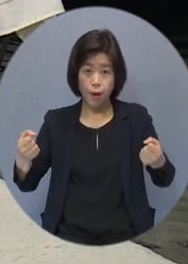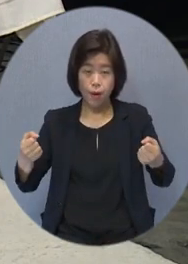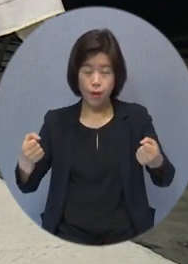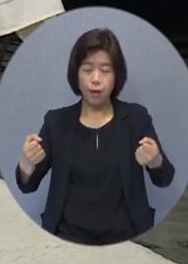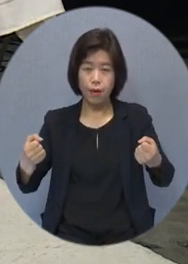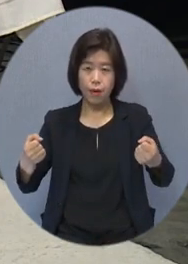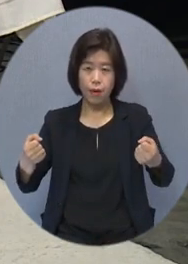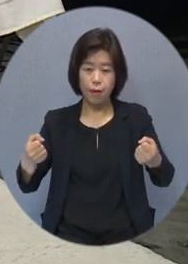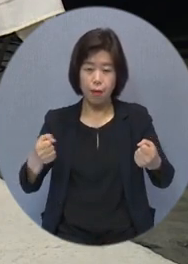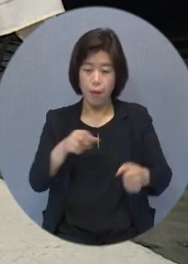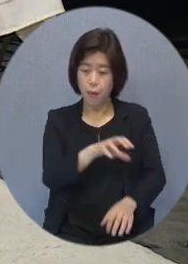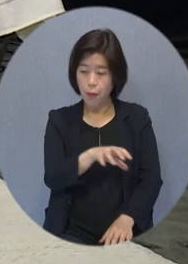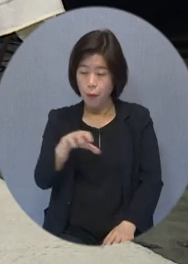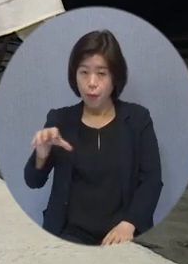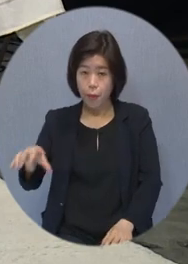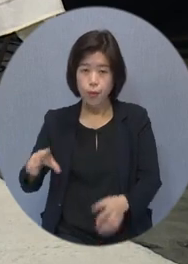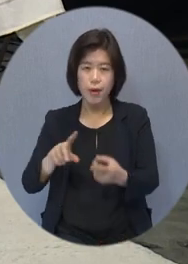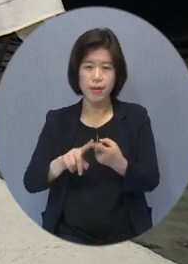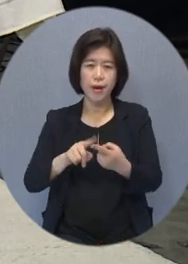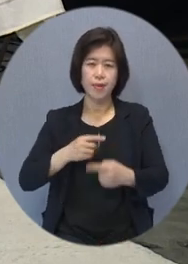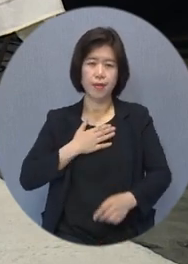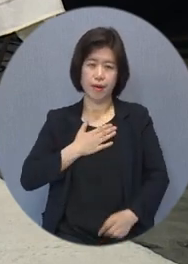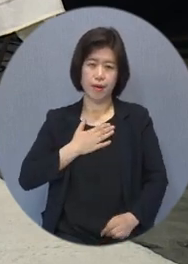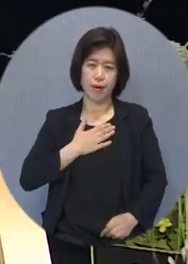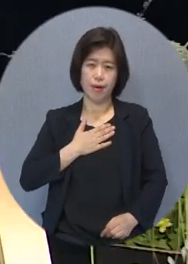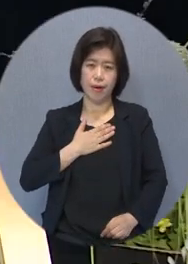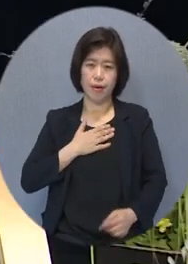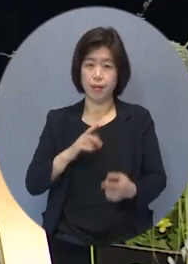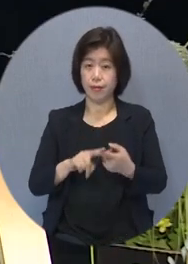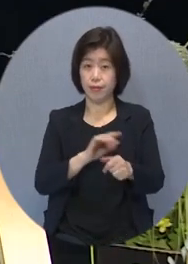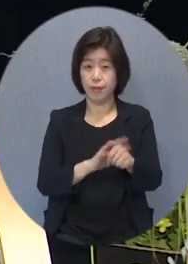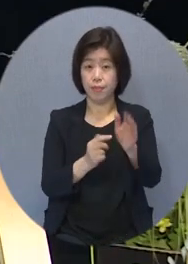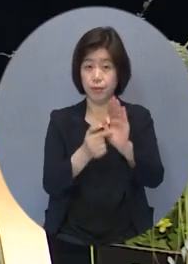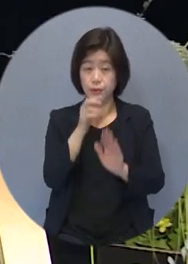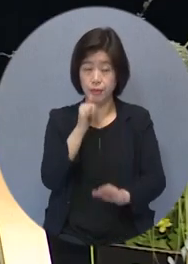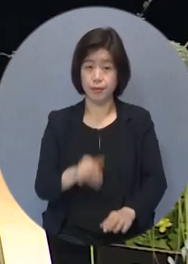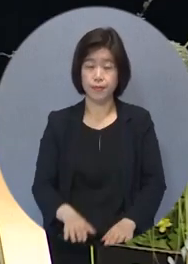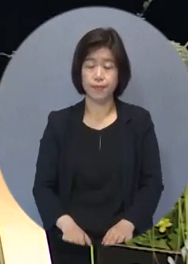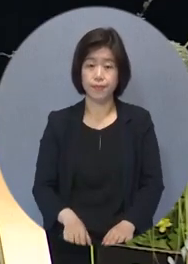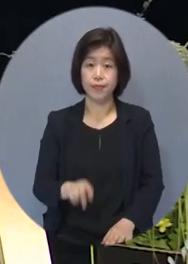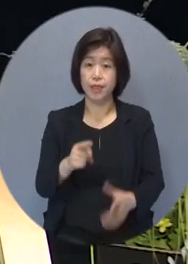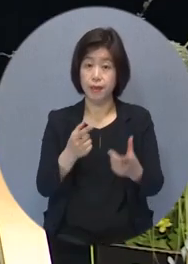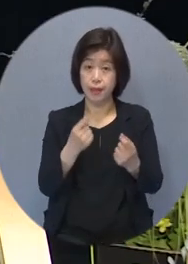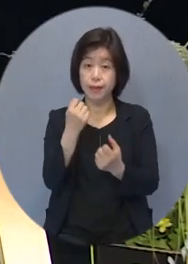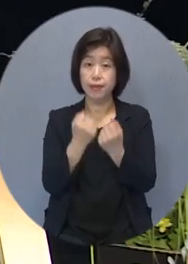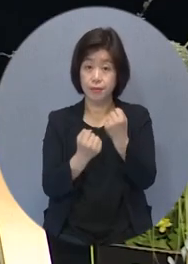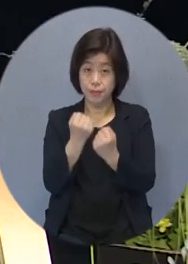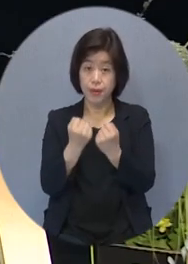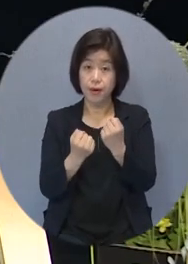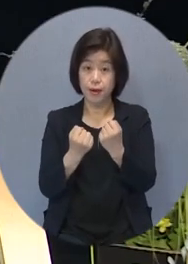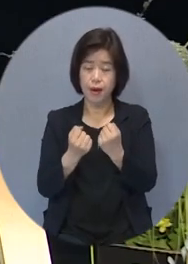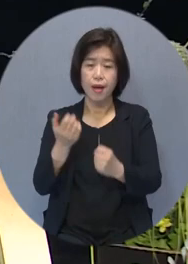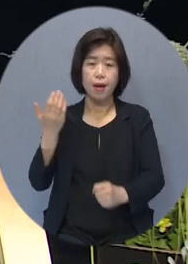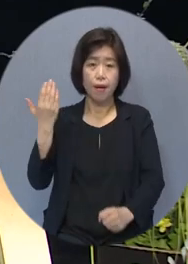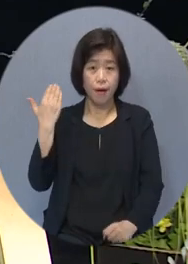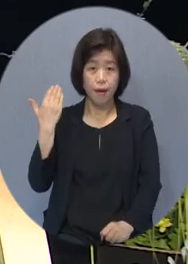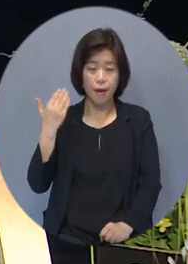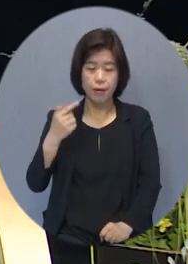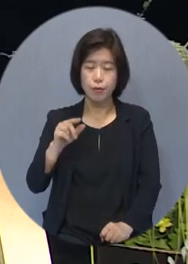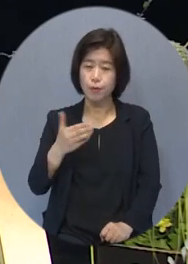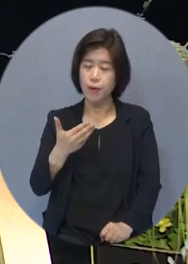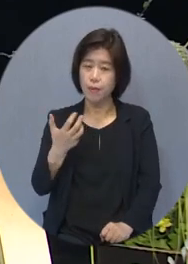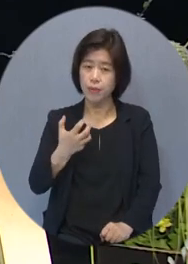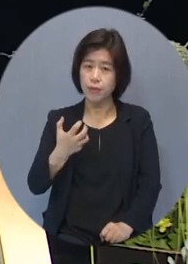서정의 위대함을 찬양하고 있습니다. 이런 진술은 동시대 많은 시인이